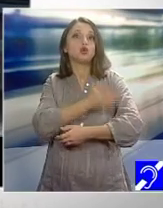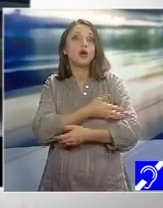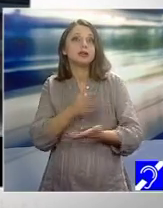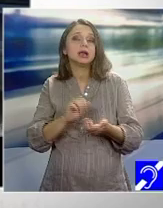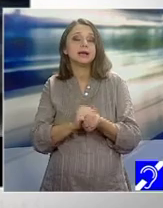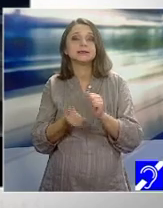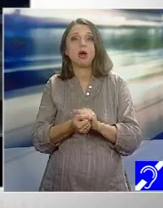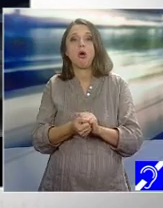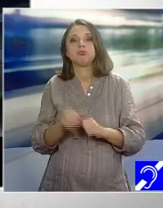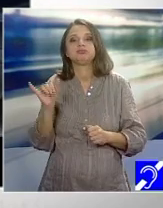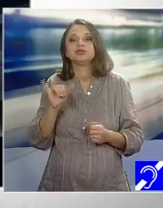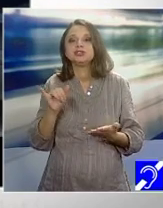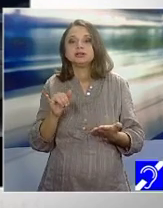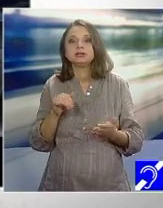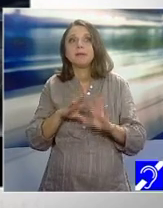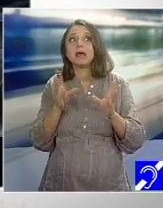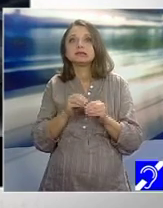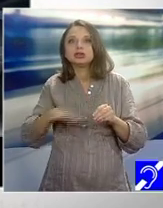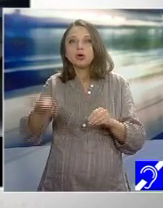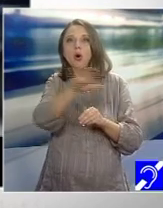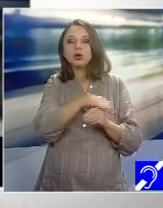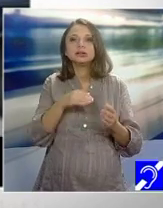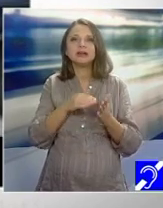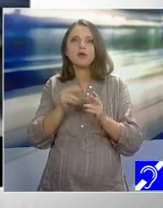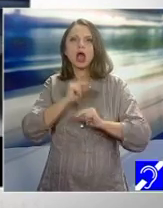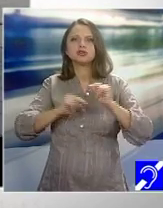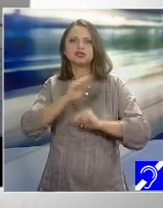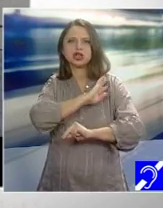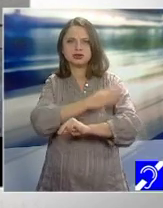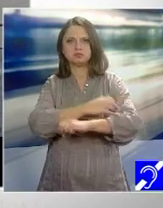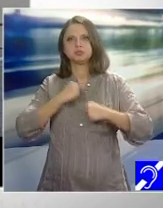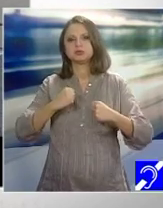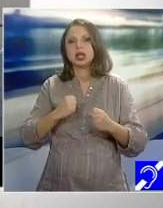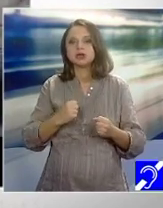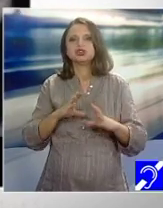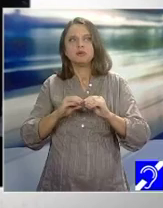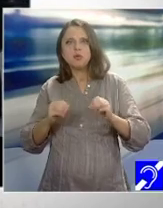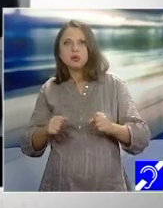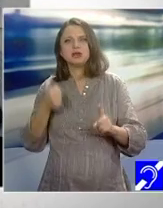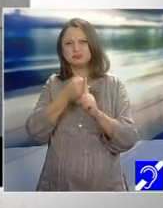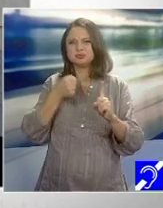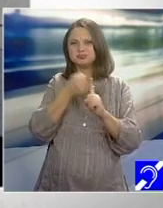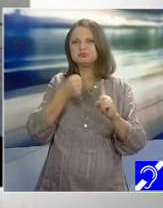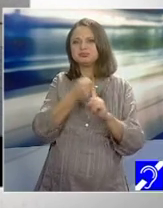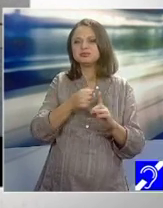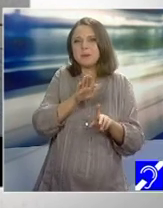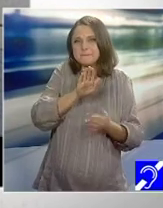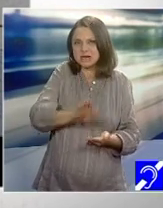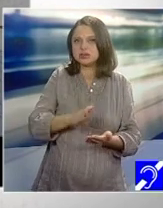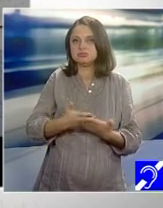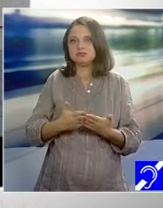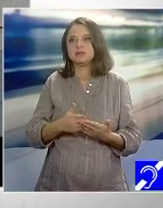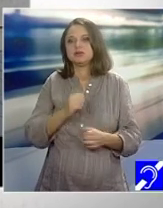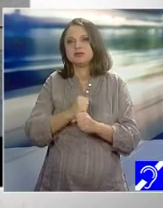astfel de cazuri, sau e nevoie peste tot de ONG-uri puternice sau de ONG-uri multe care să sensibilizeze, să pună presiune